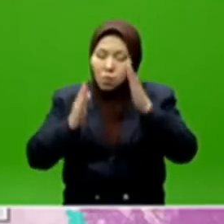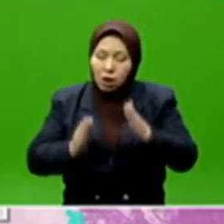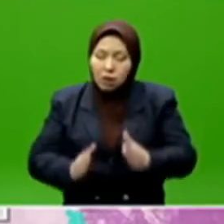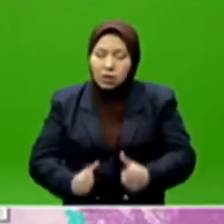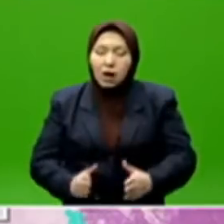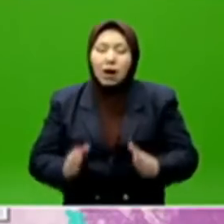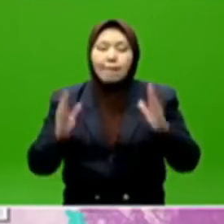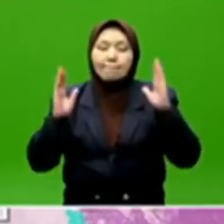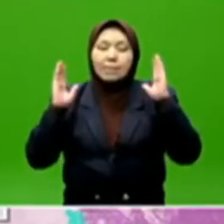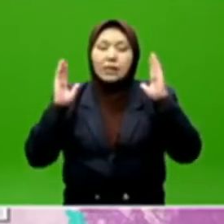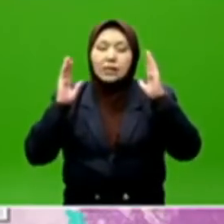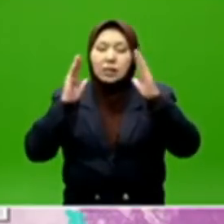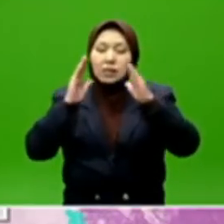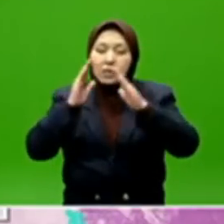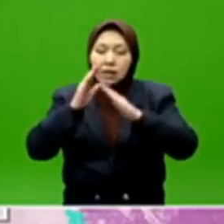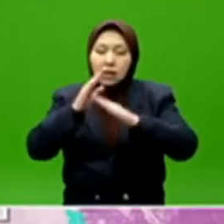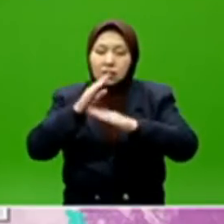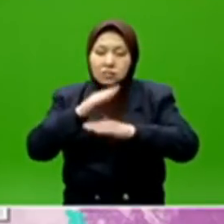salati wa